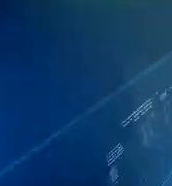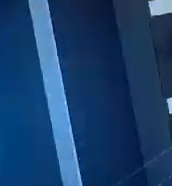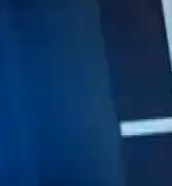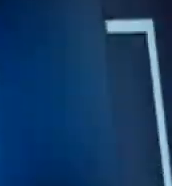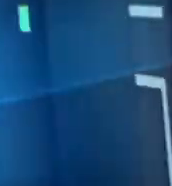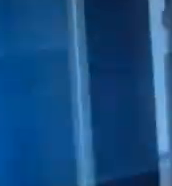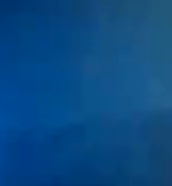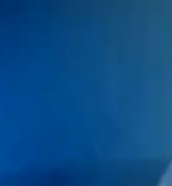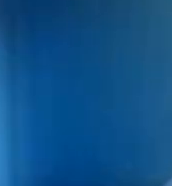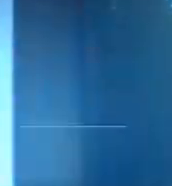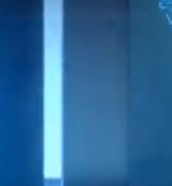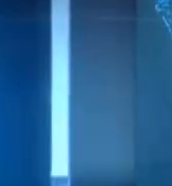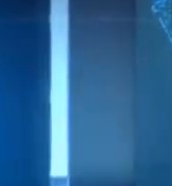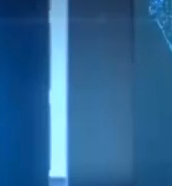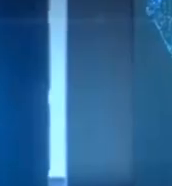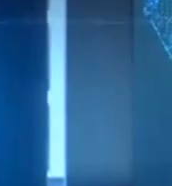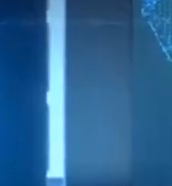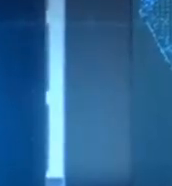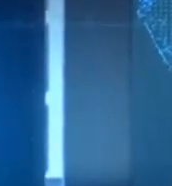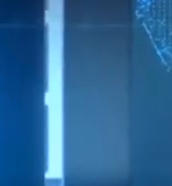Жаслан Шенгенже, телеканал ЖТСУ.